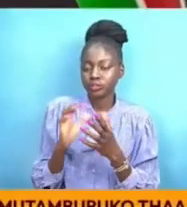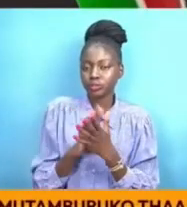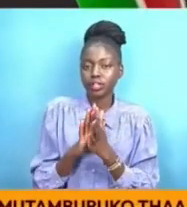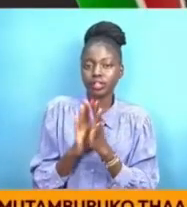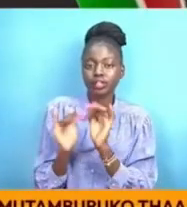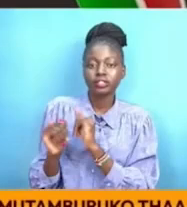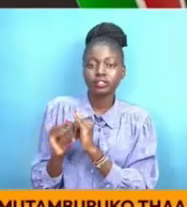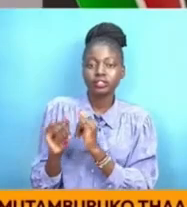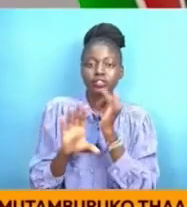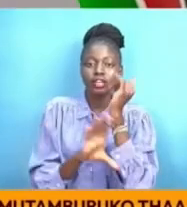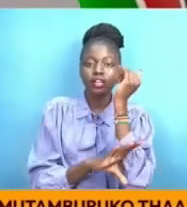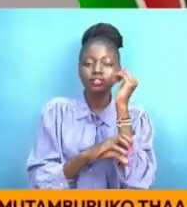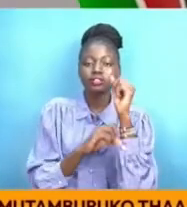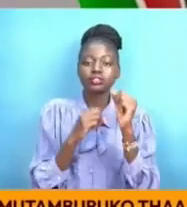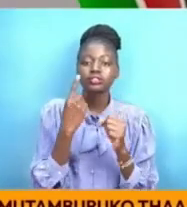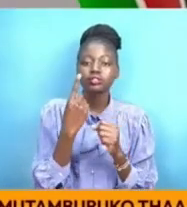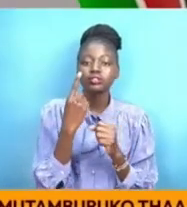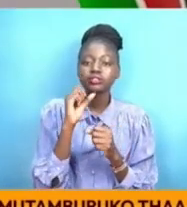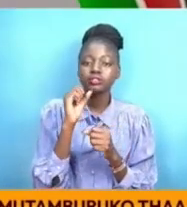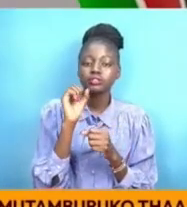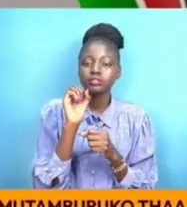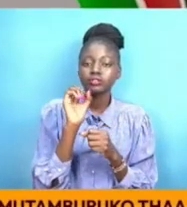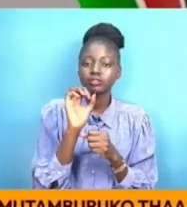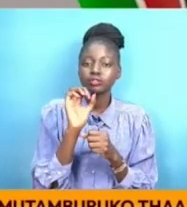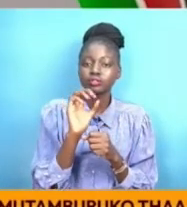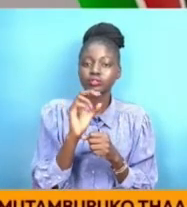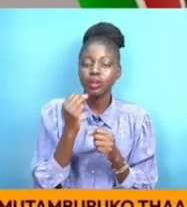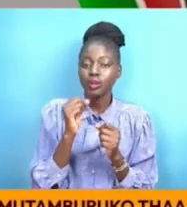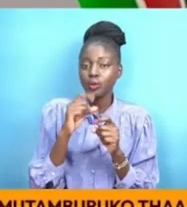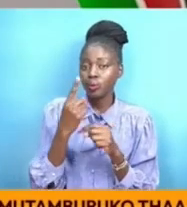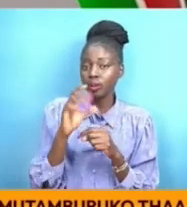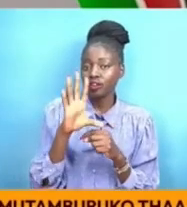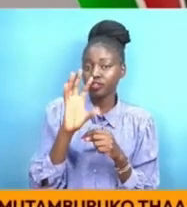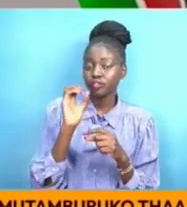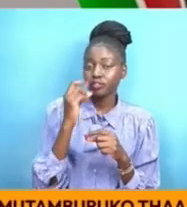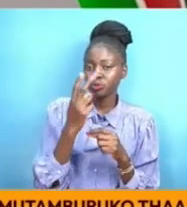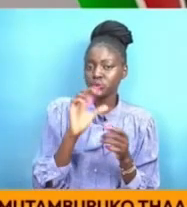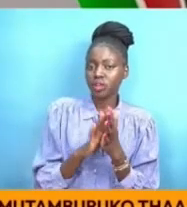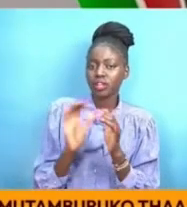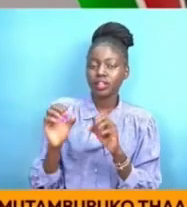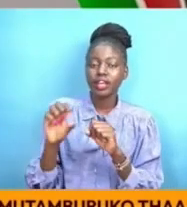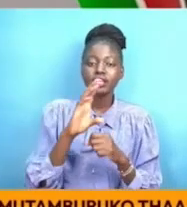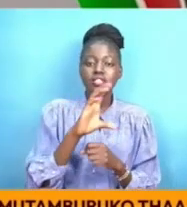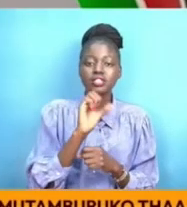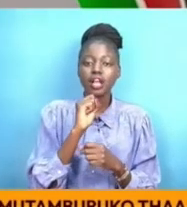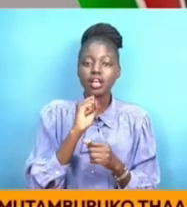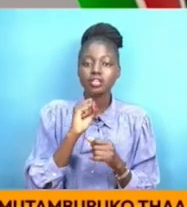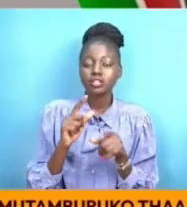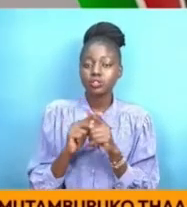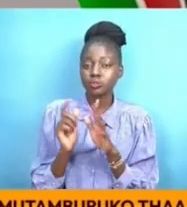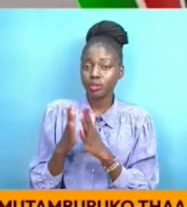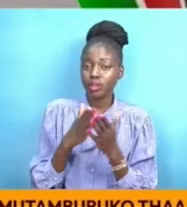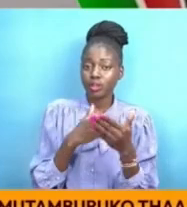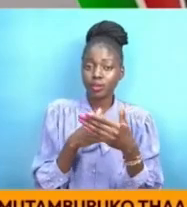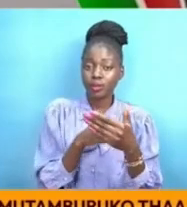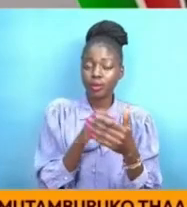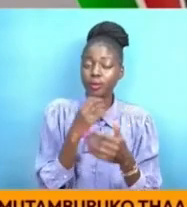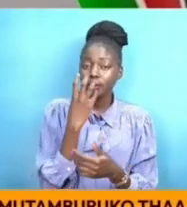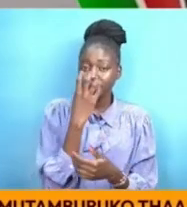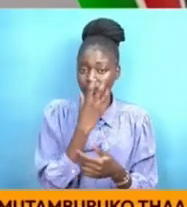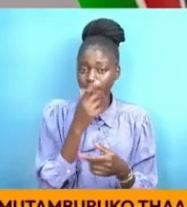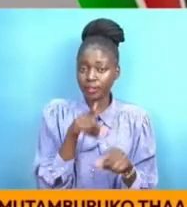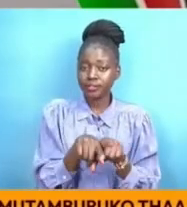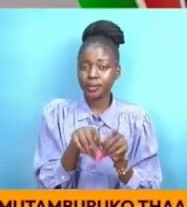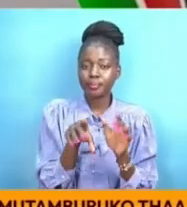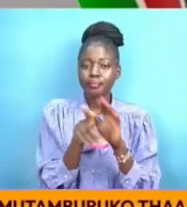kĩa 152 ĩmwe kĩratarĩria atĩ ndundu ya mamĩnĩsta ĩbatiĩ gũkorwo na mũtongoria wa bũrũri, mũnini